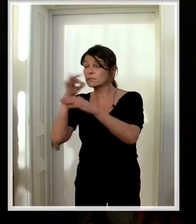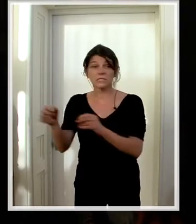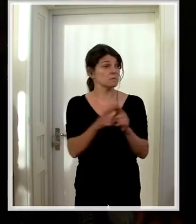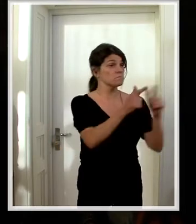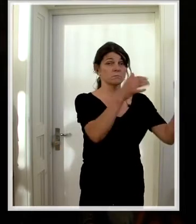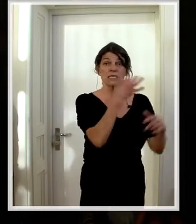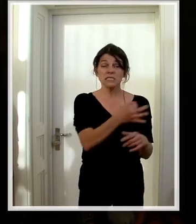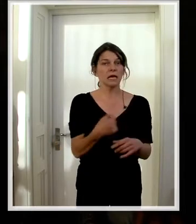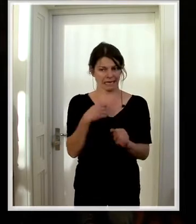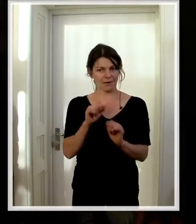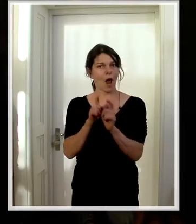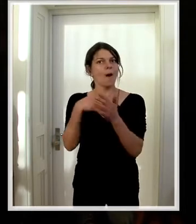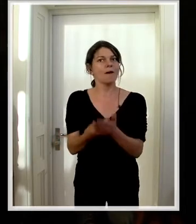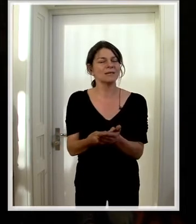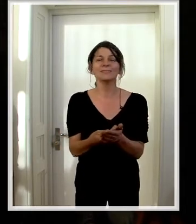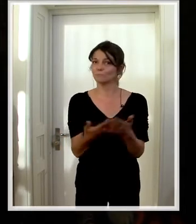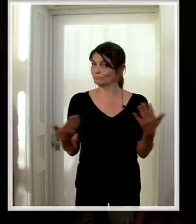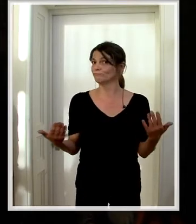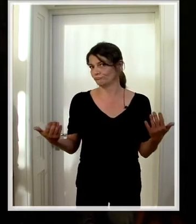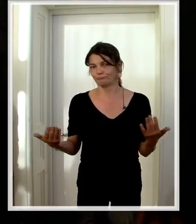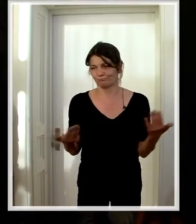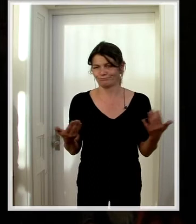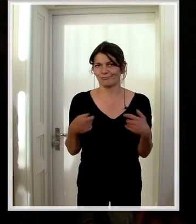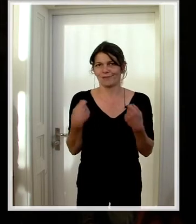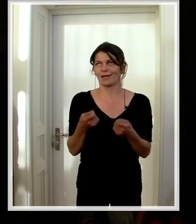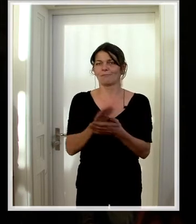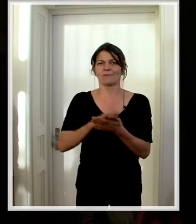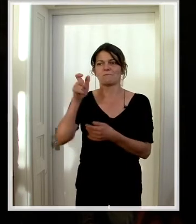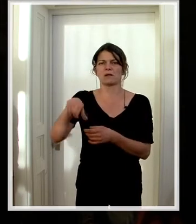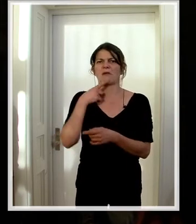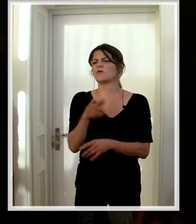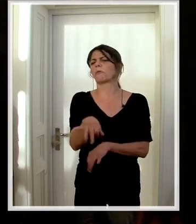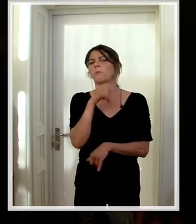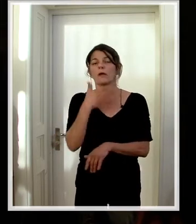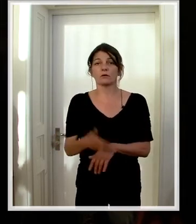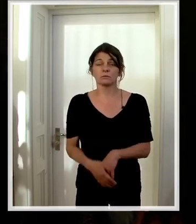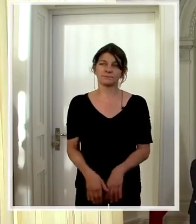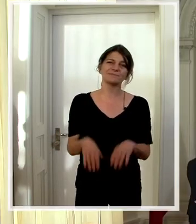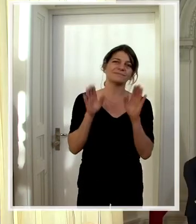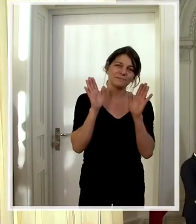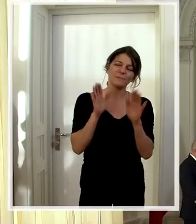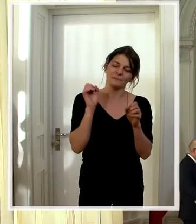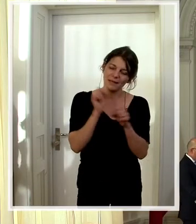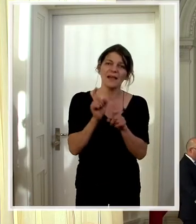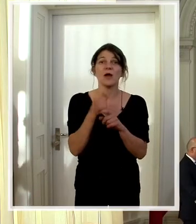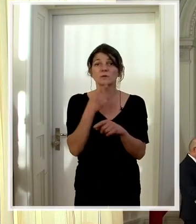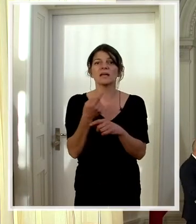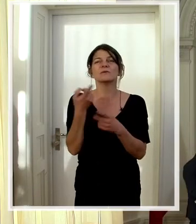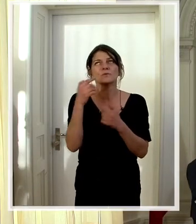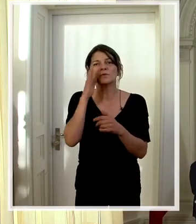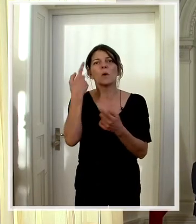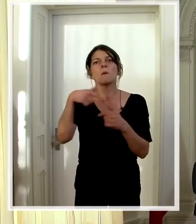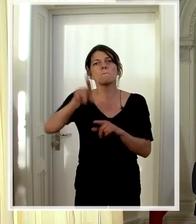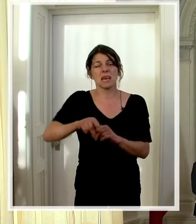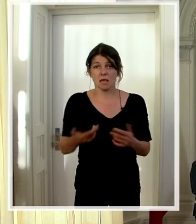können anbinden. Ich glaube, dort kann niemand irgendwie sagen, es sei nicht wahr. Aber man könnte sagen, man könnte es billiger haben. Zum